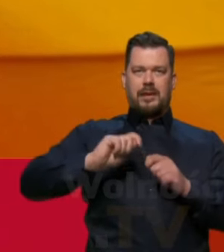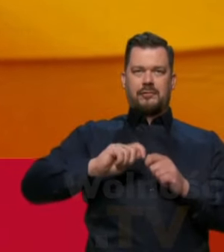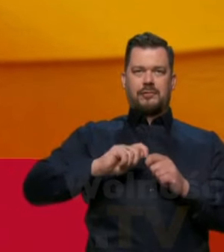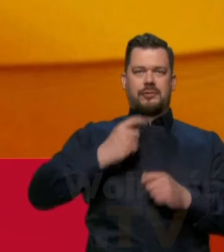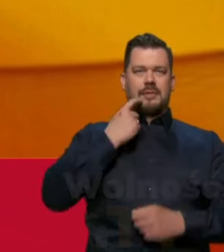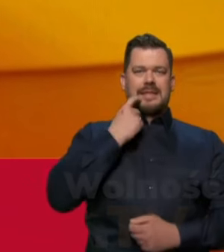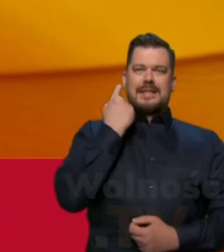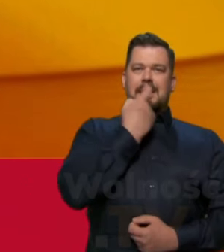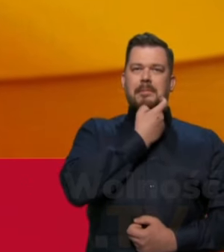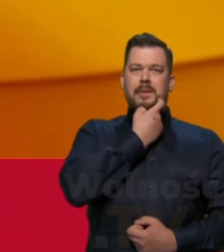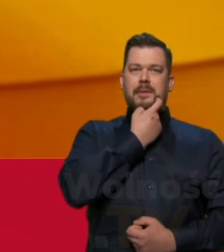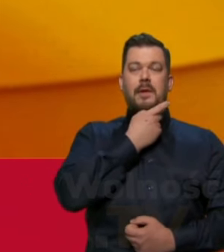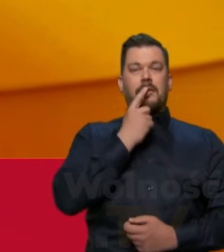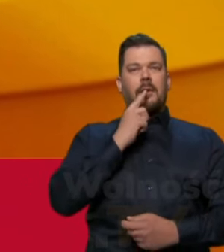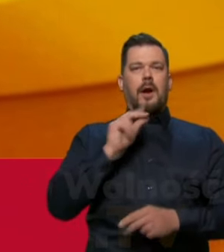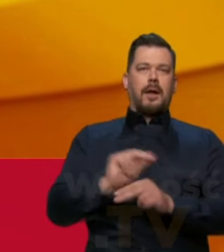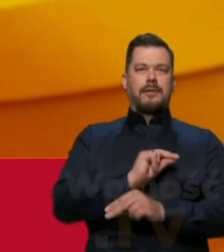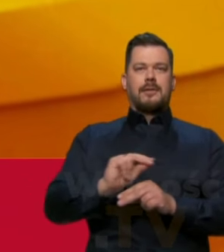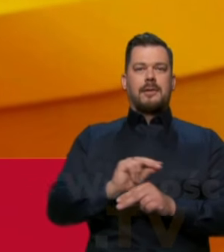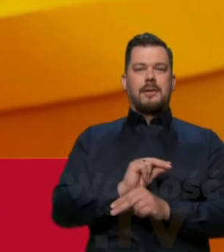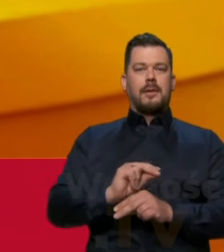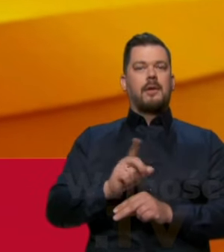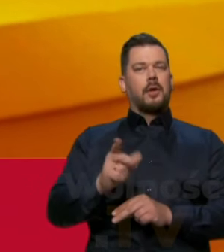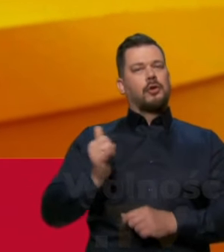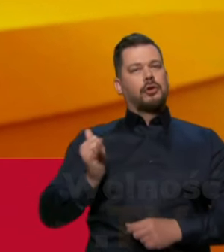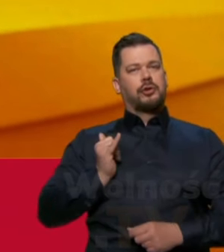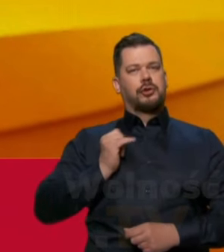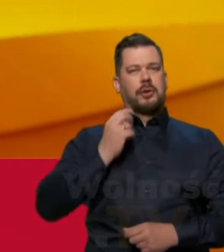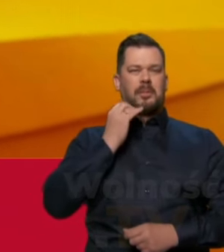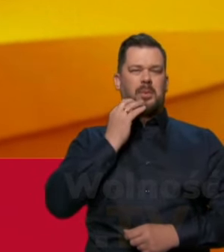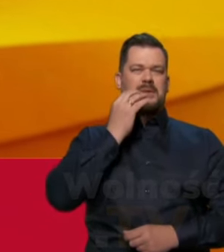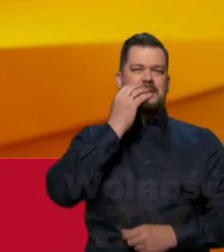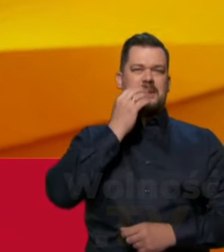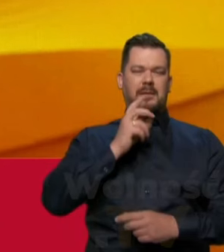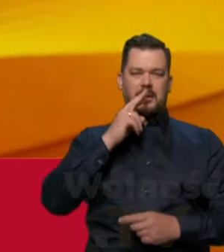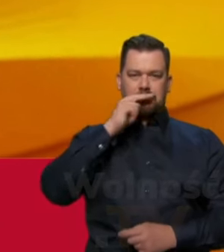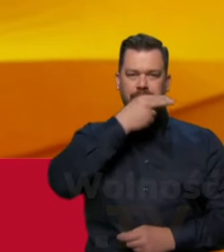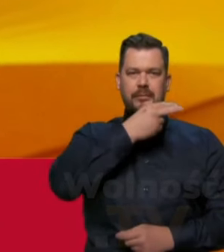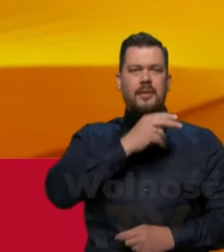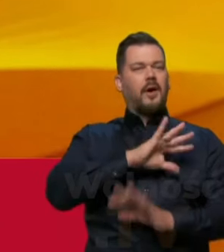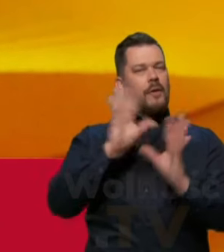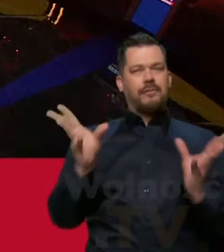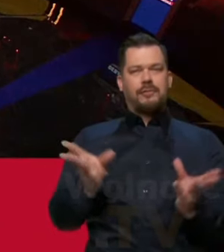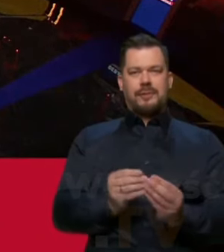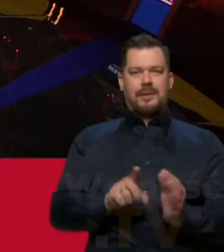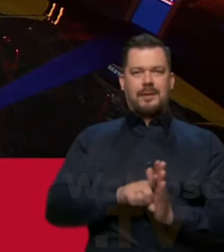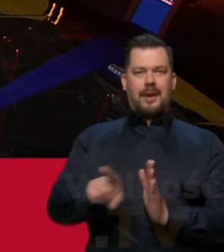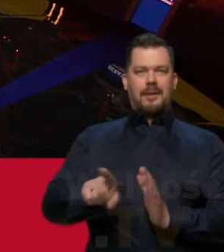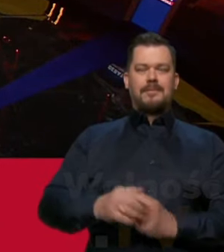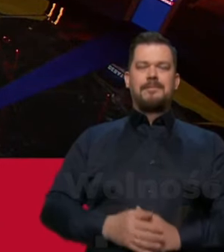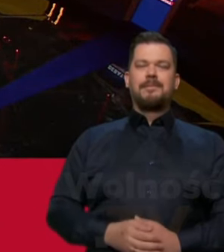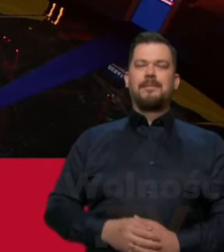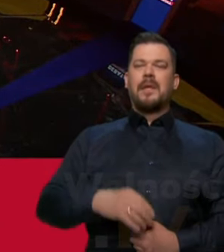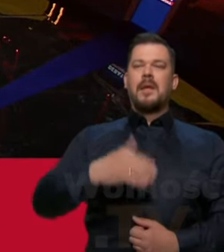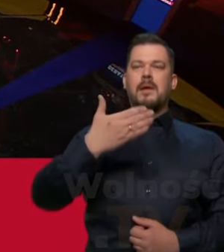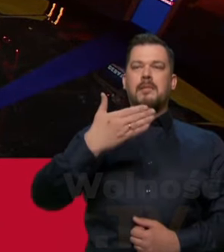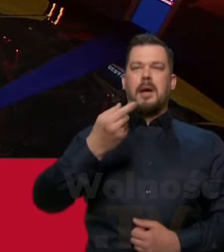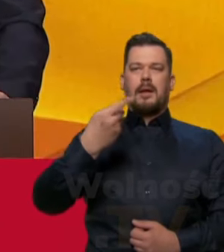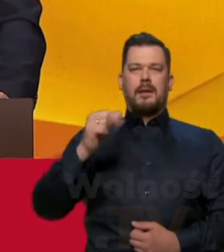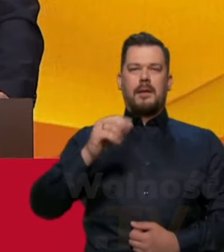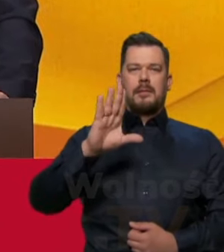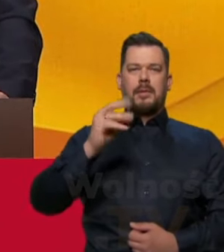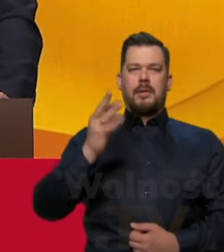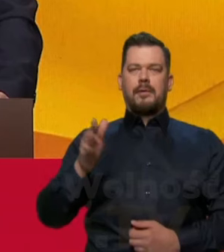będą badały i leczyły dzieciom zęby, żeby zapobiegać próchnicy. Bo trzeba myśleć dzisiaj o wszystkich. Odpowiedź pani Magdaleny Biejat kończy